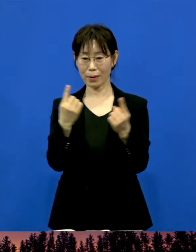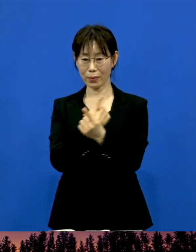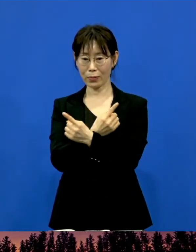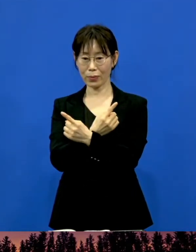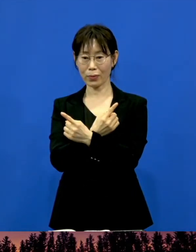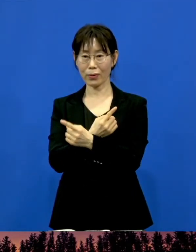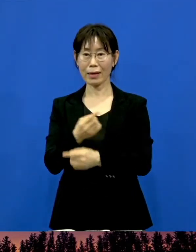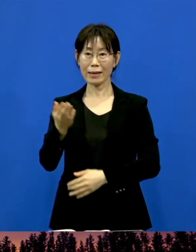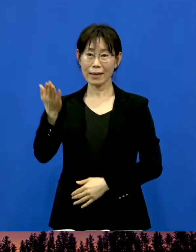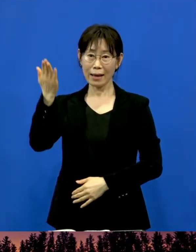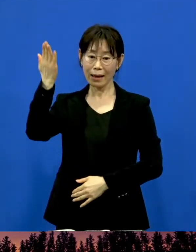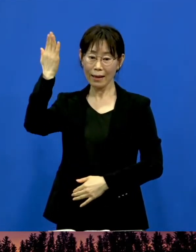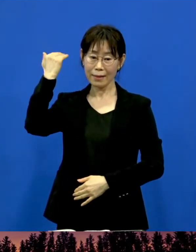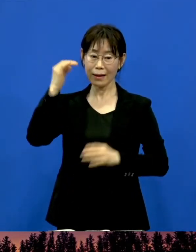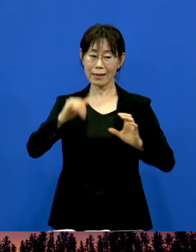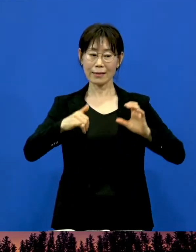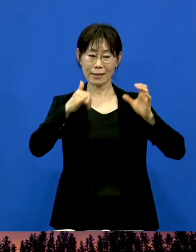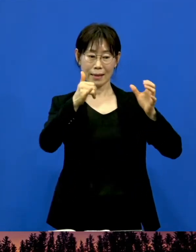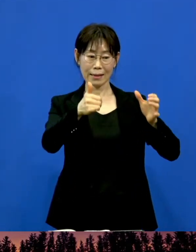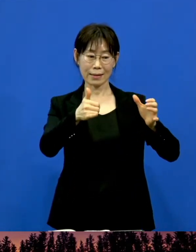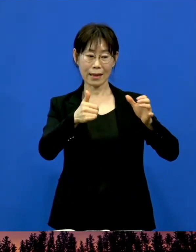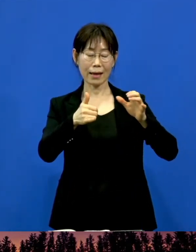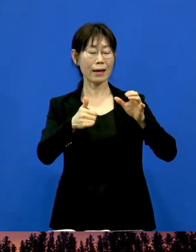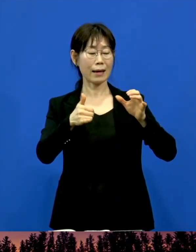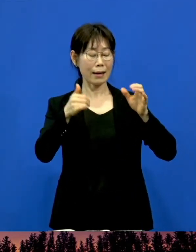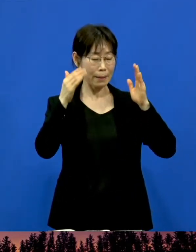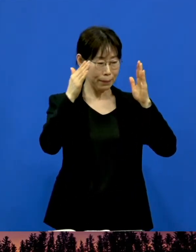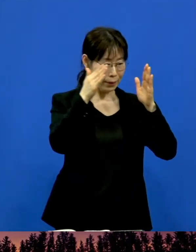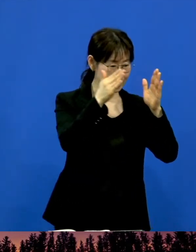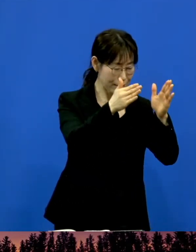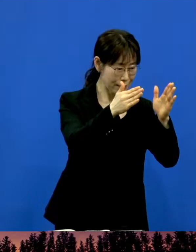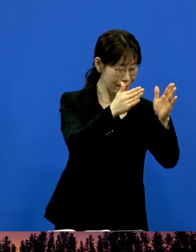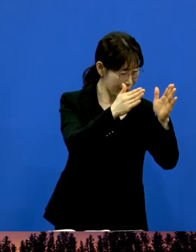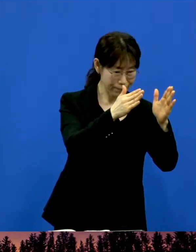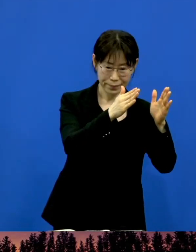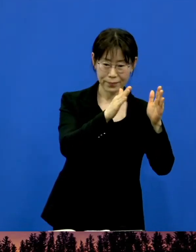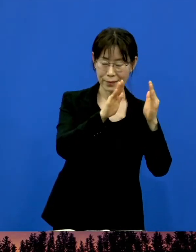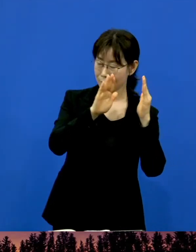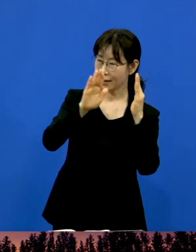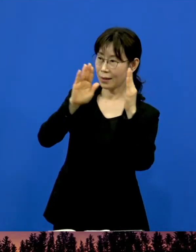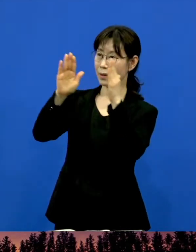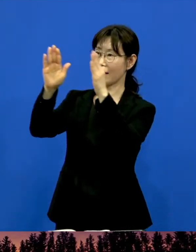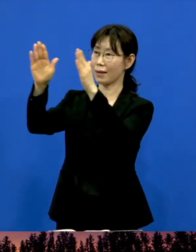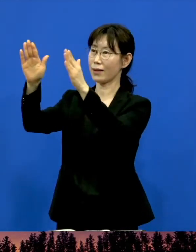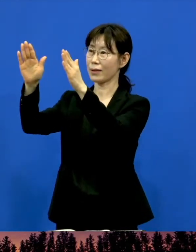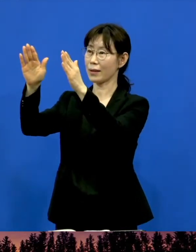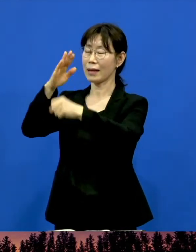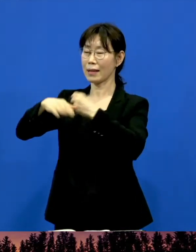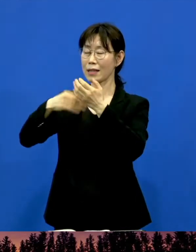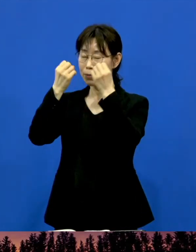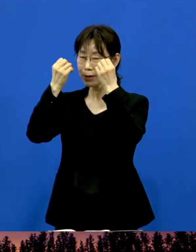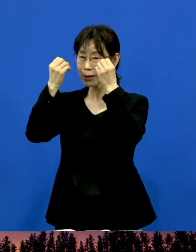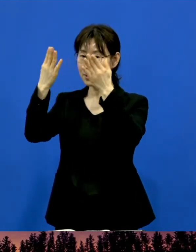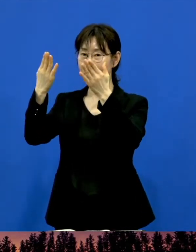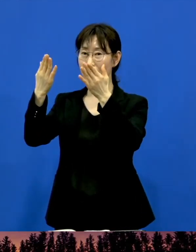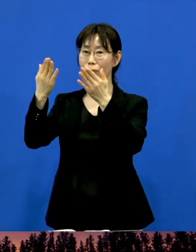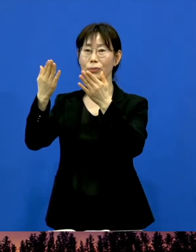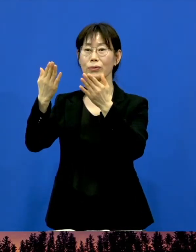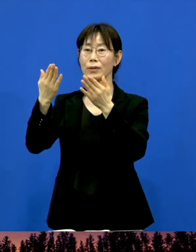만족을 주고자 했던 그 시선에서 빠져나와 우리는 새로운 우리의 기쁨과 즐거움을 주는 것을 바라볼 수 있는 안목이